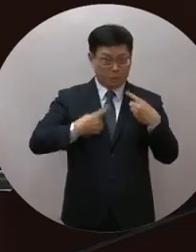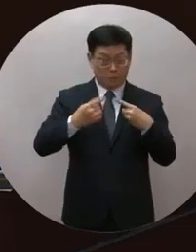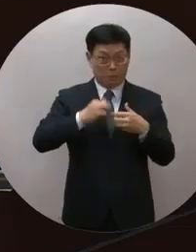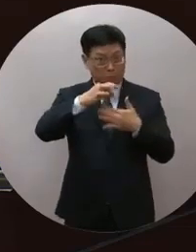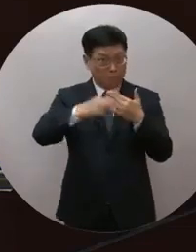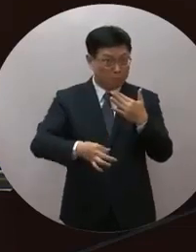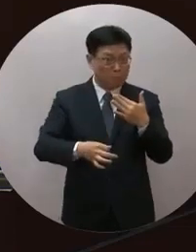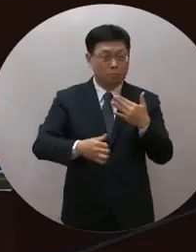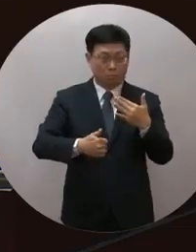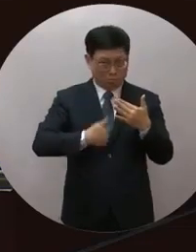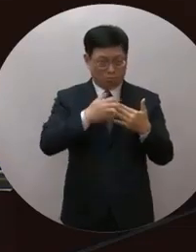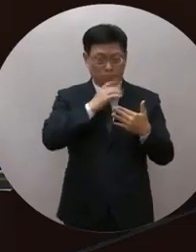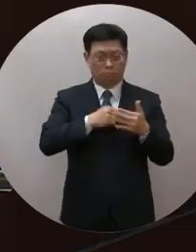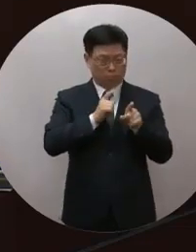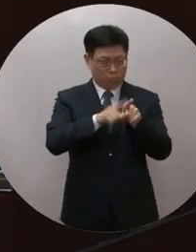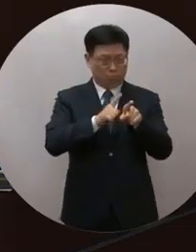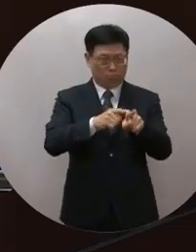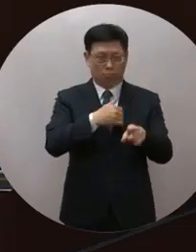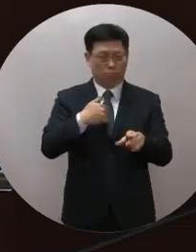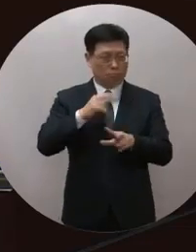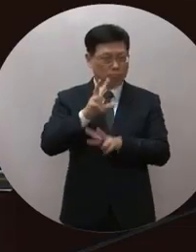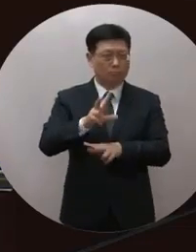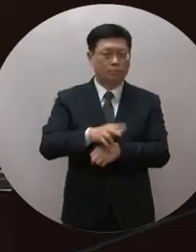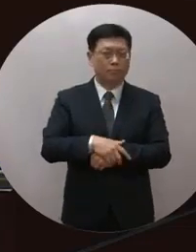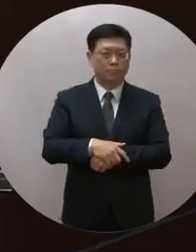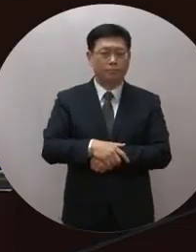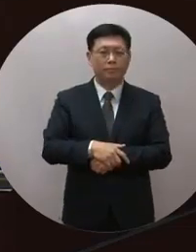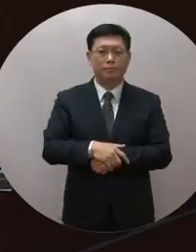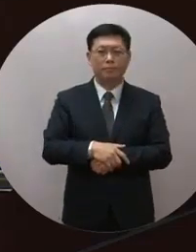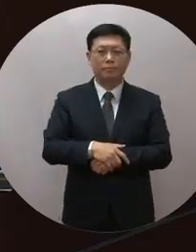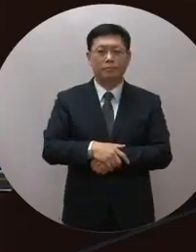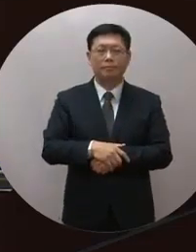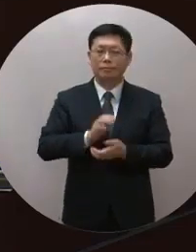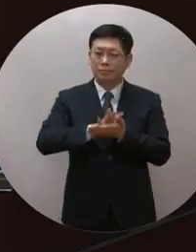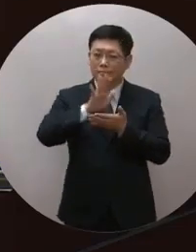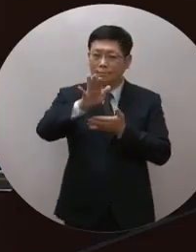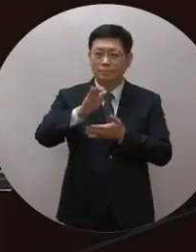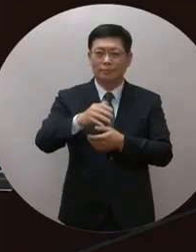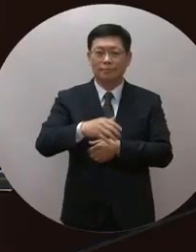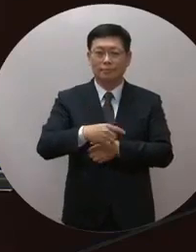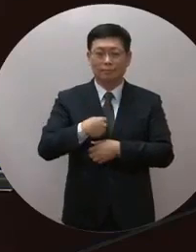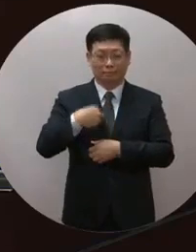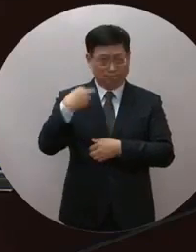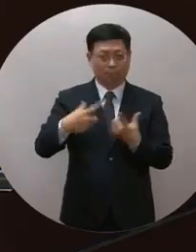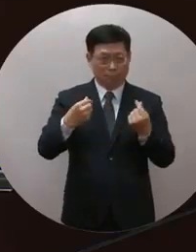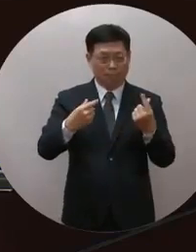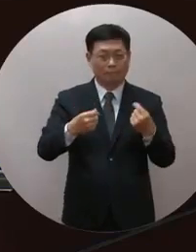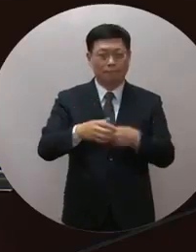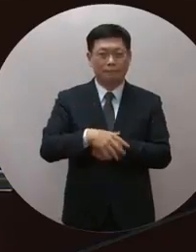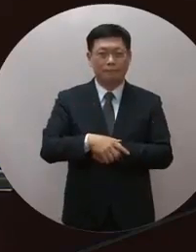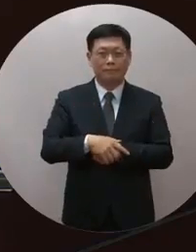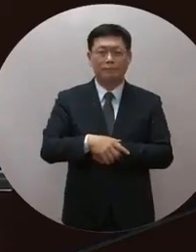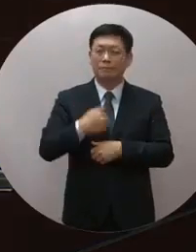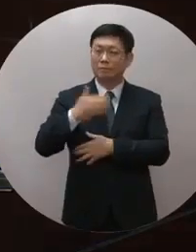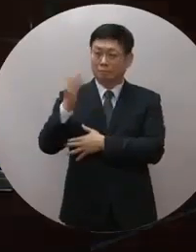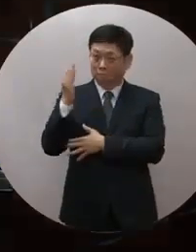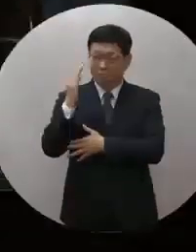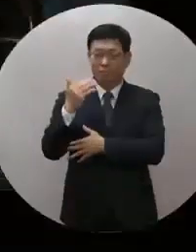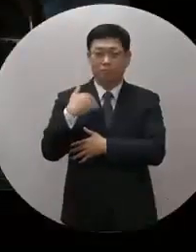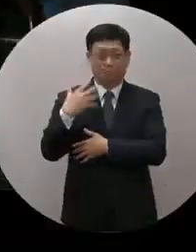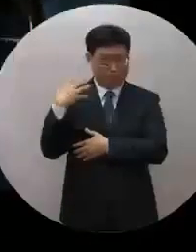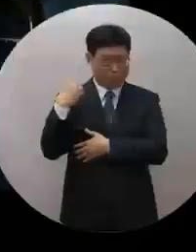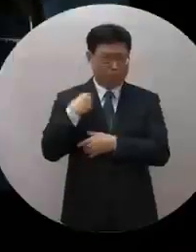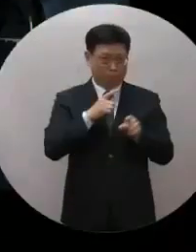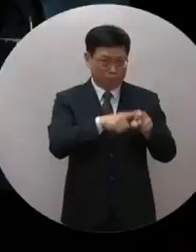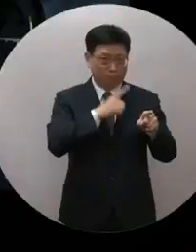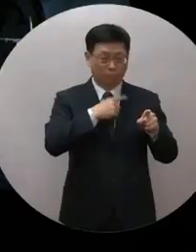制的坚定信念跟维护。未来将秉持政府将秉持